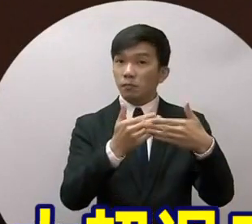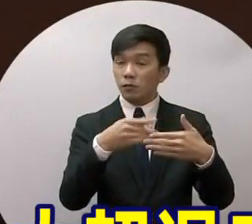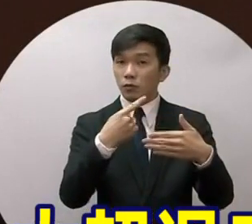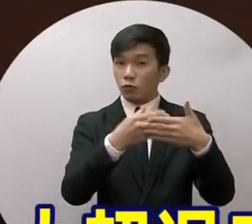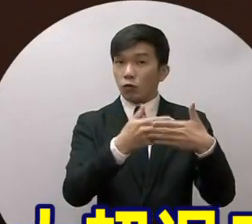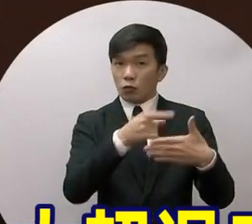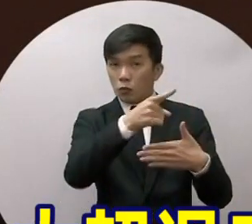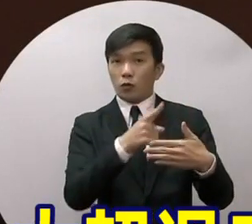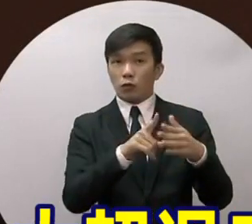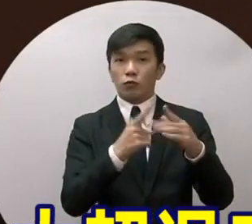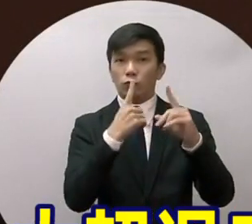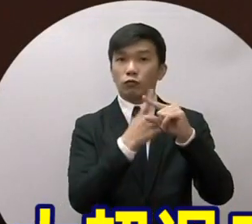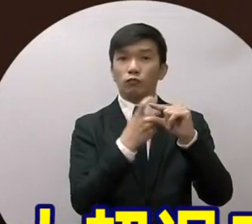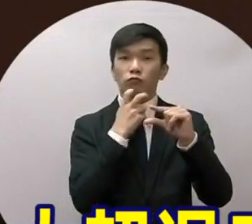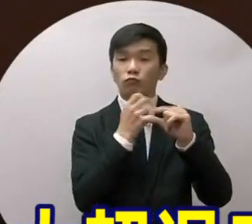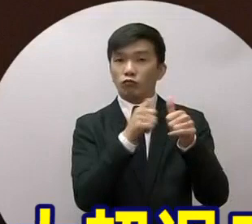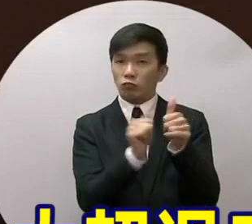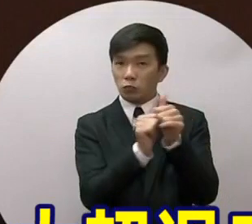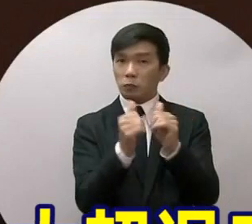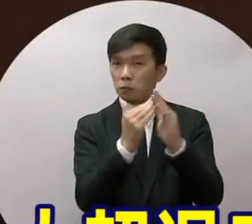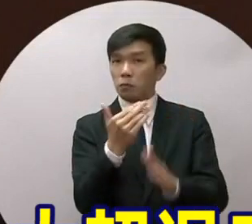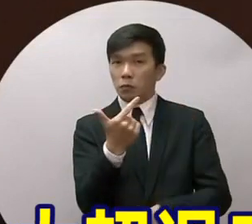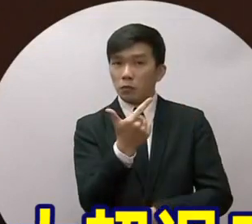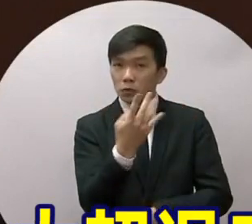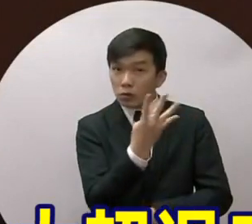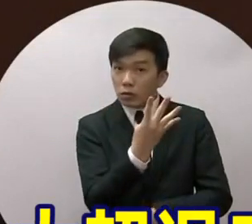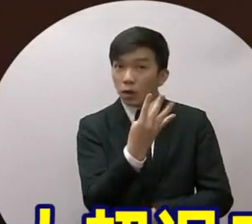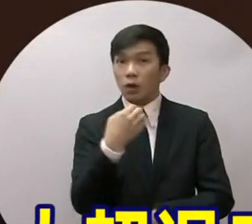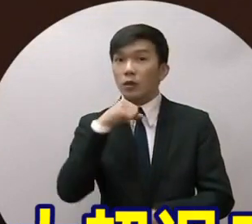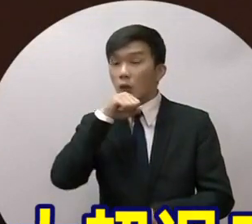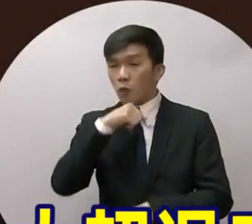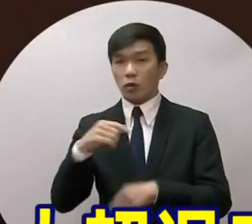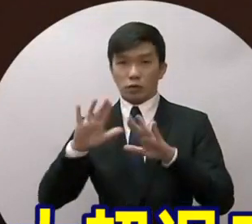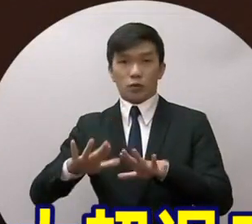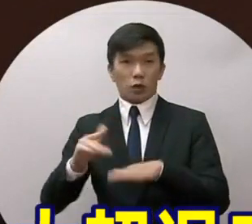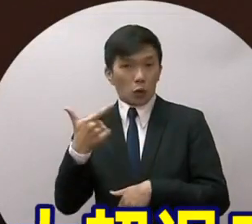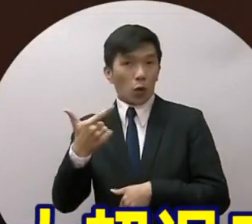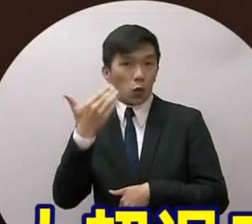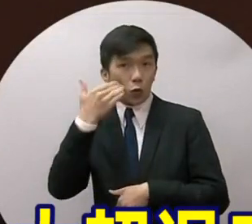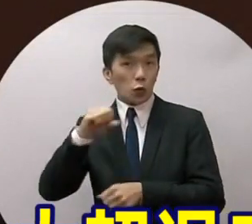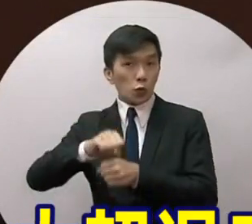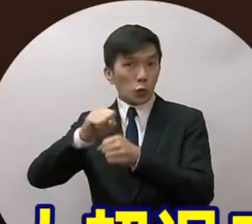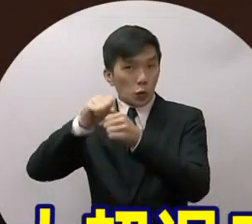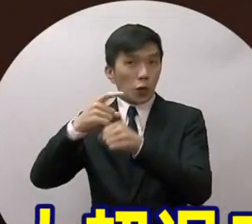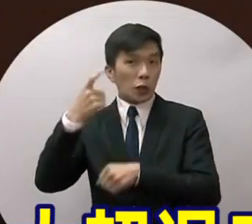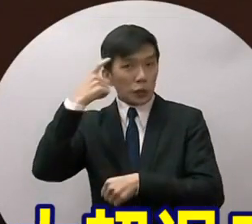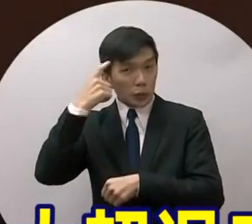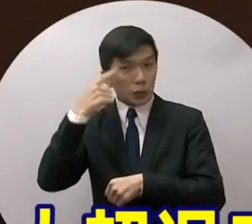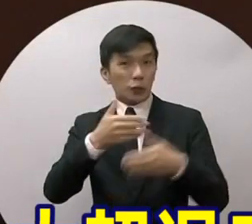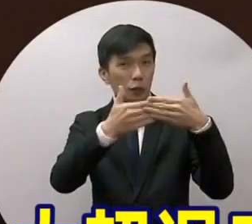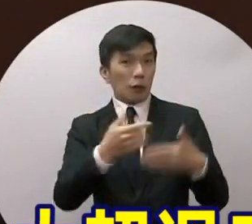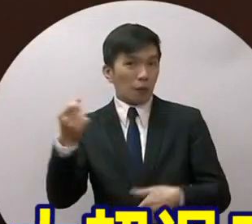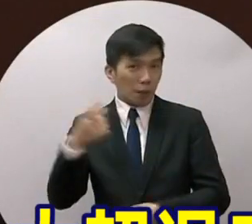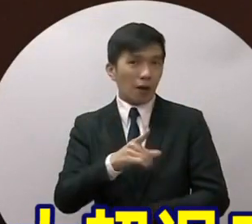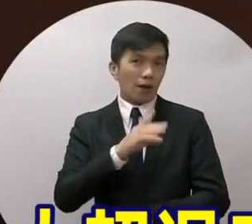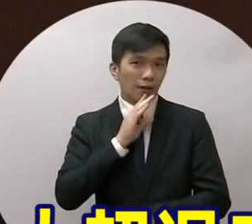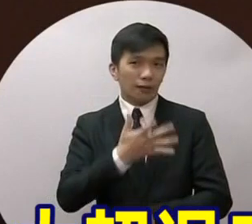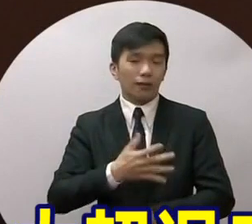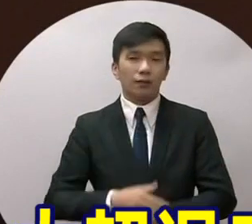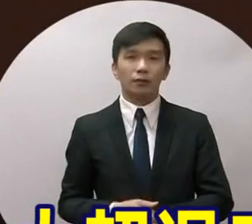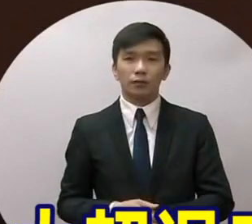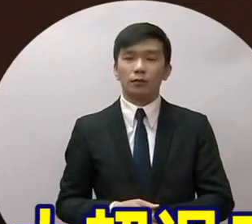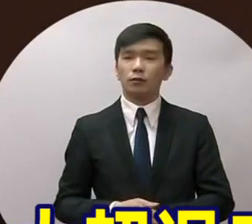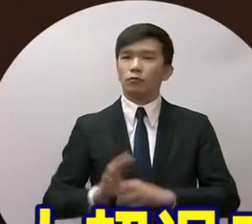个，台湾六都已经太多了，再升格就不是说就要比大陆都还要大吗？国家的总预算固